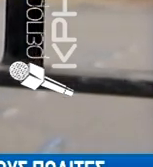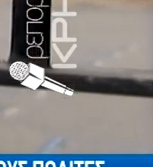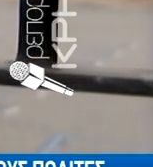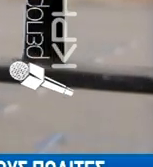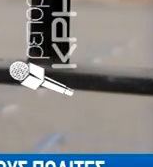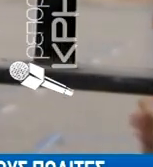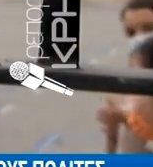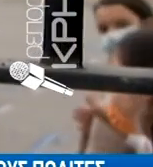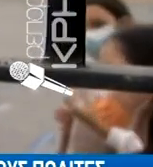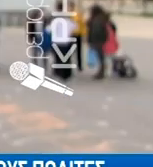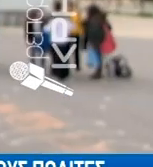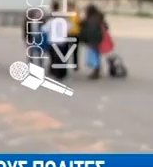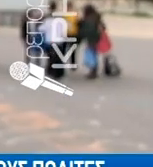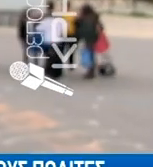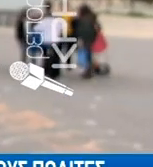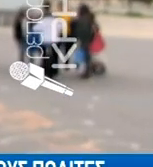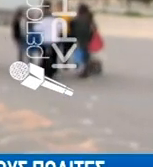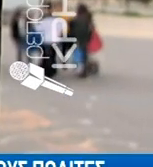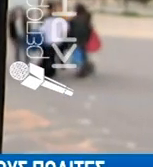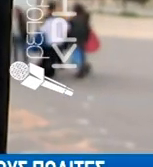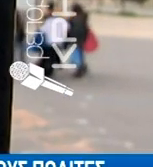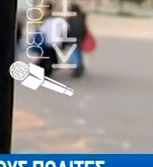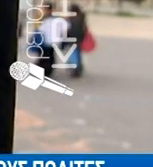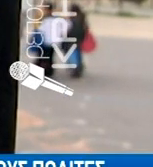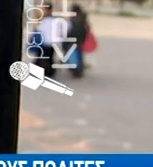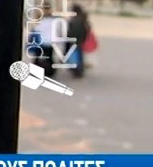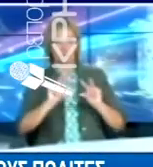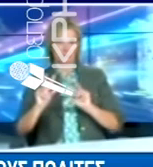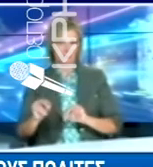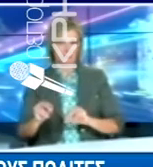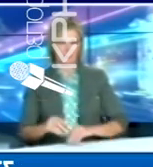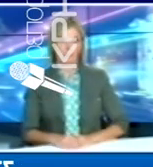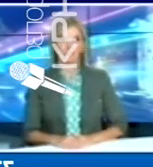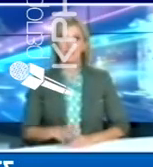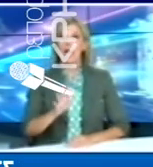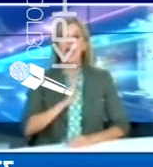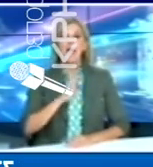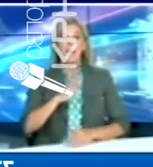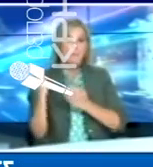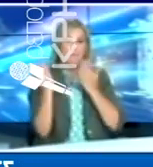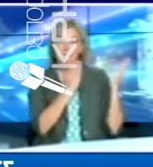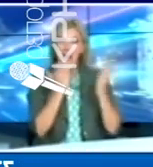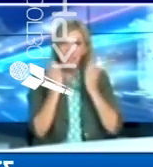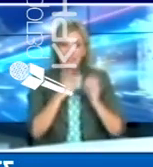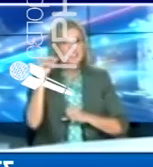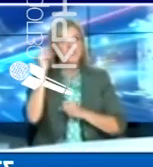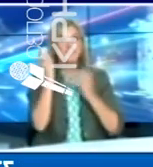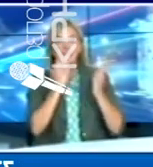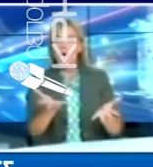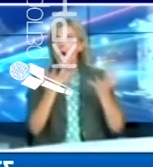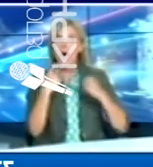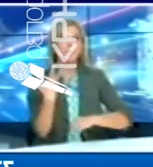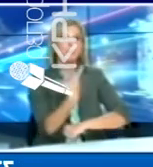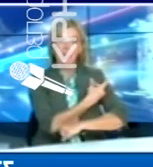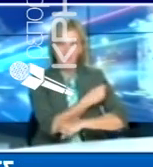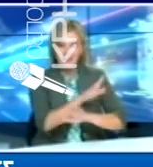καθεστώς συμπεριλήφθηκαν και οι ανεμβολίαστοι φοιτητές και μαθητές. Οι ανεμβολίαστοι μαθητές και φοιτητές. Σε ό,τι έχει να κάνει με τους